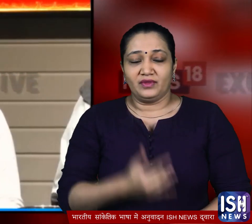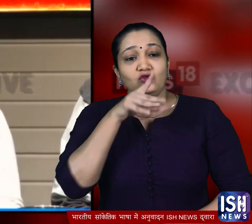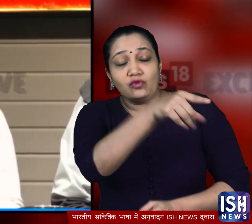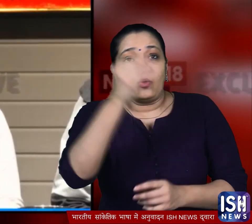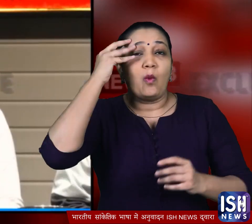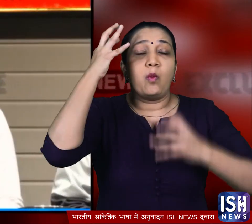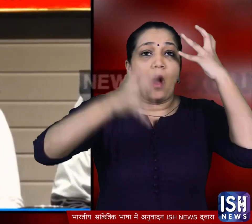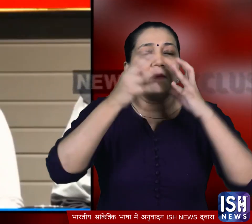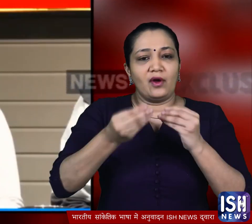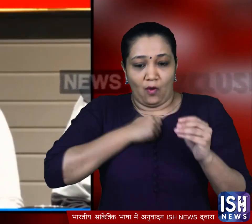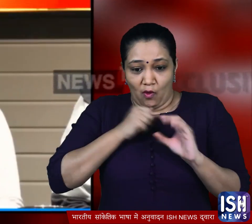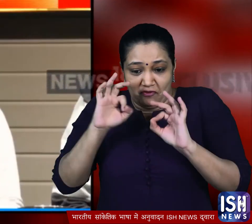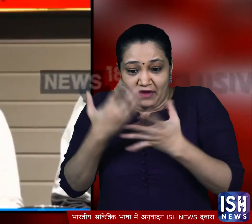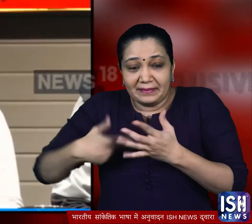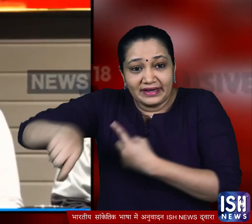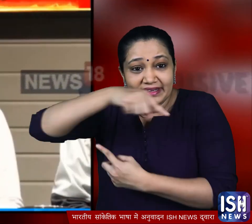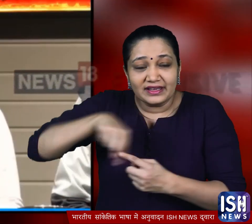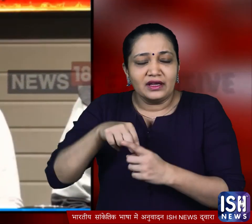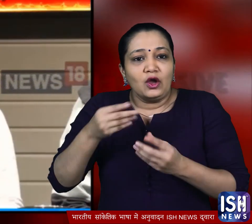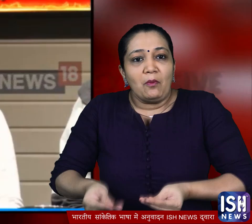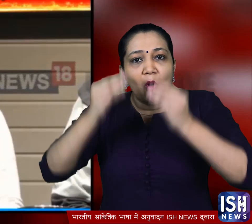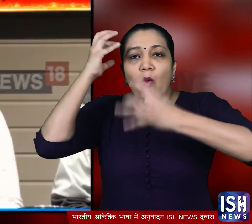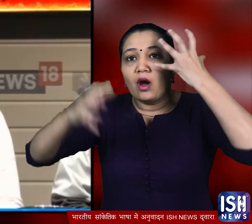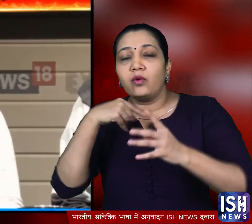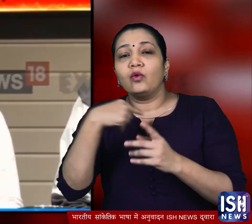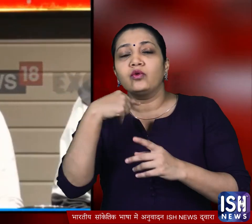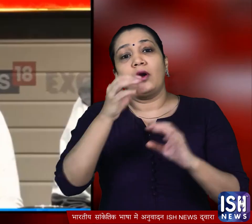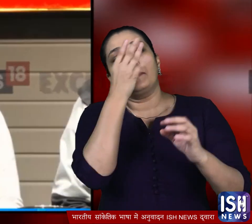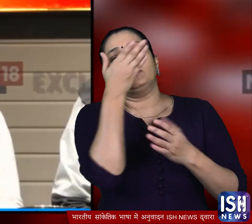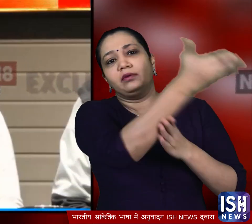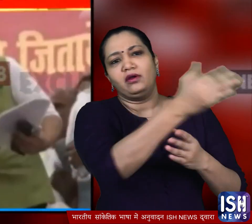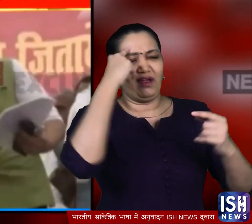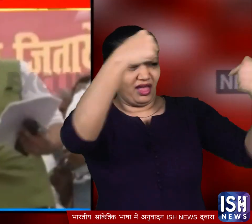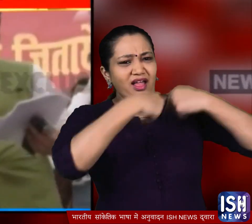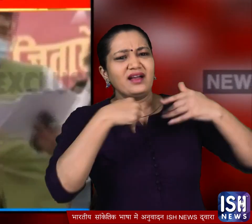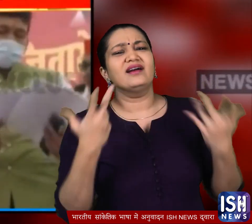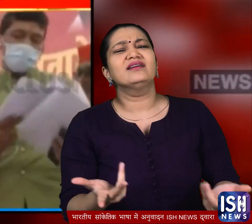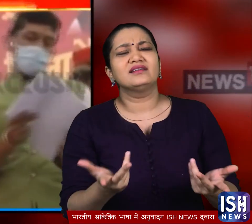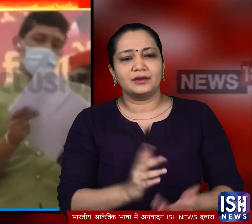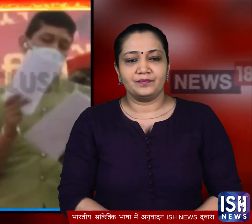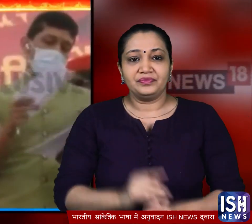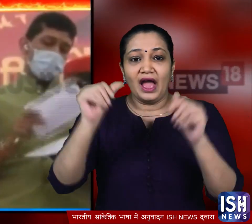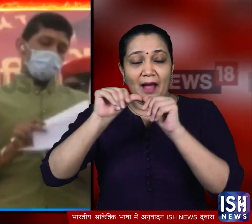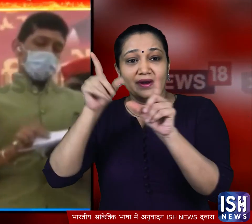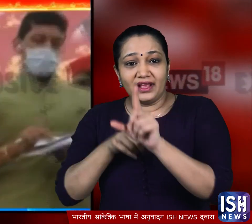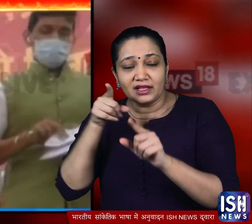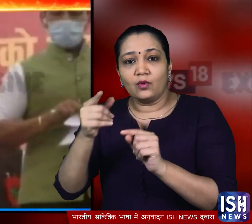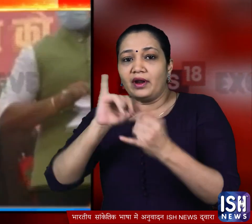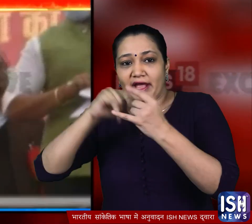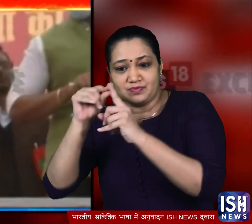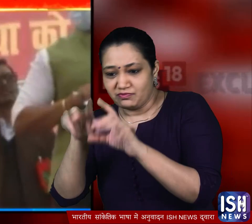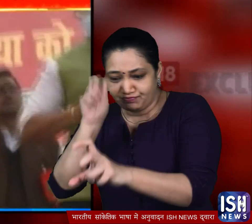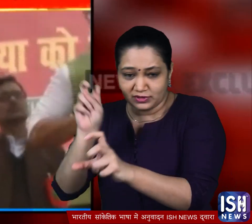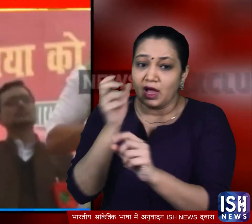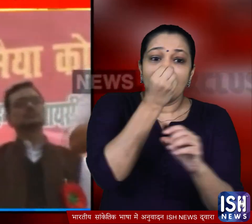की चिंता है कि हमारे परिवार की हमसे ज्यादा चिंता भारतीय जनता पार्टी को है। अपर्णा यादव के समाजवादी पार्टी